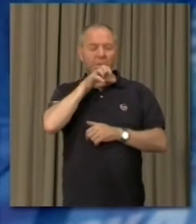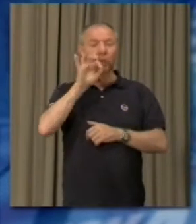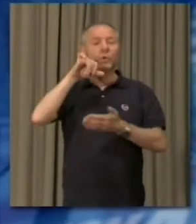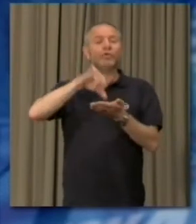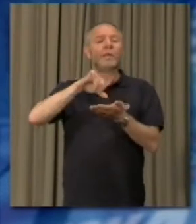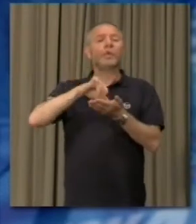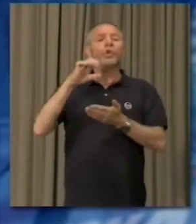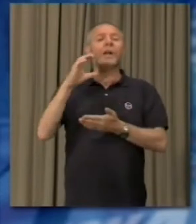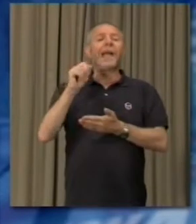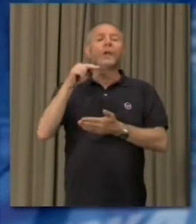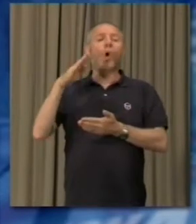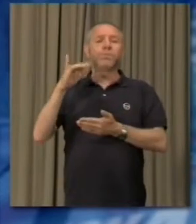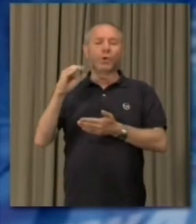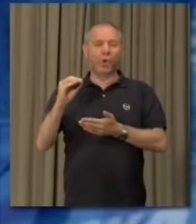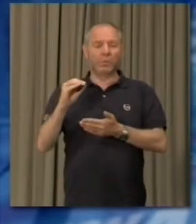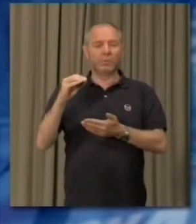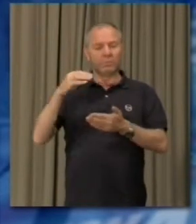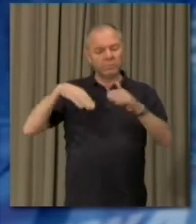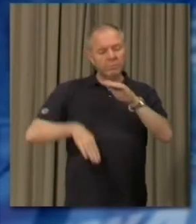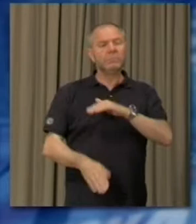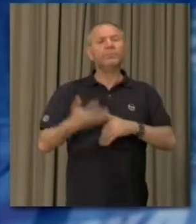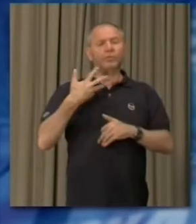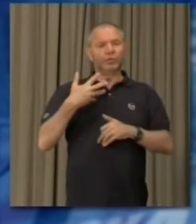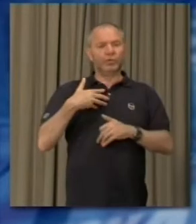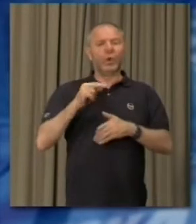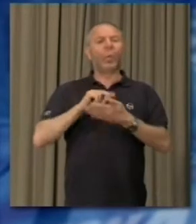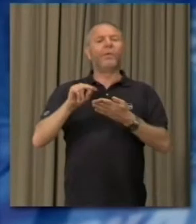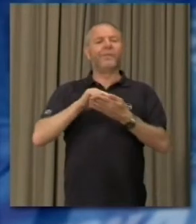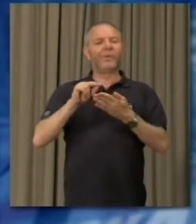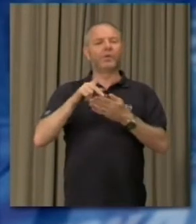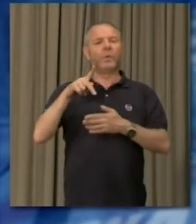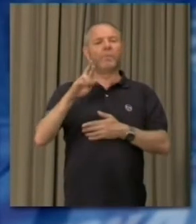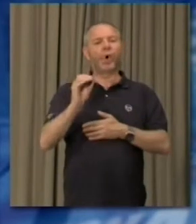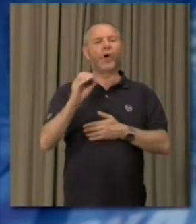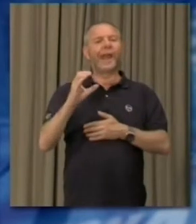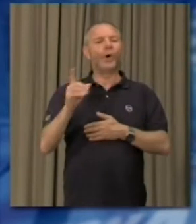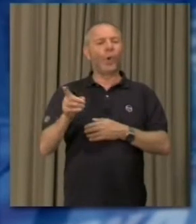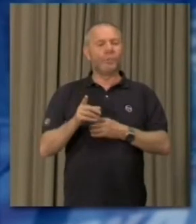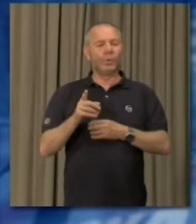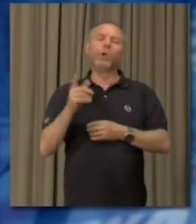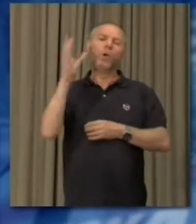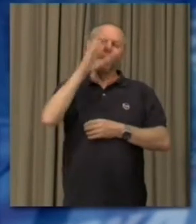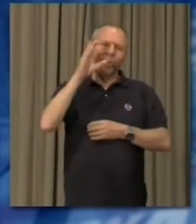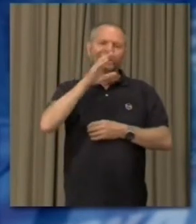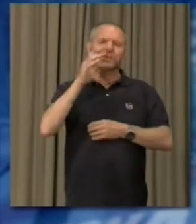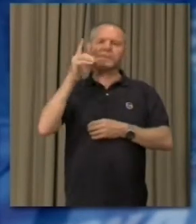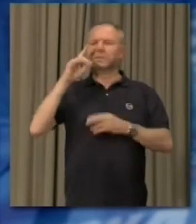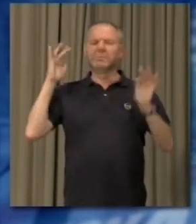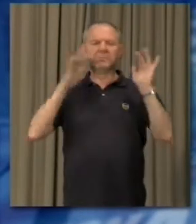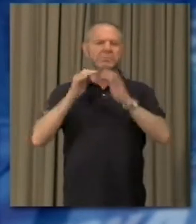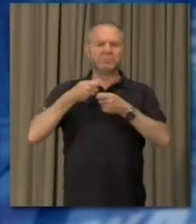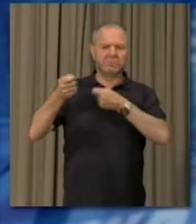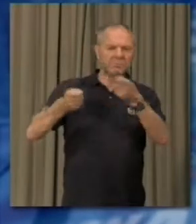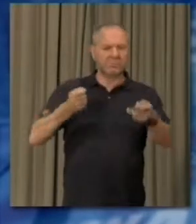al piano terra l'ufficio della Pro Cannobio, punto di riferimento con diverso materiale informativo per i tanti turisti che visitano la città e i